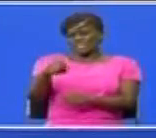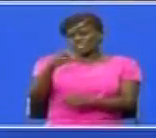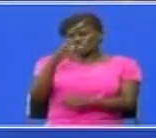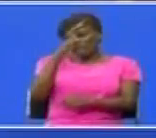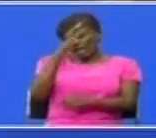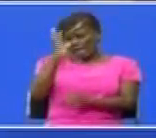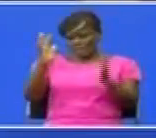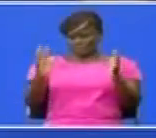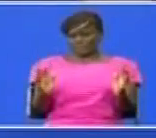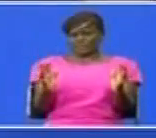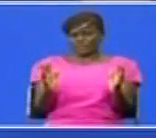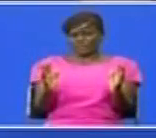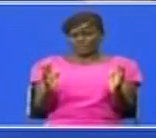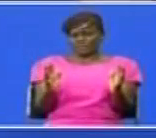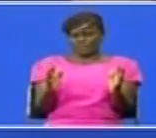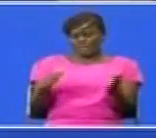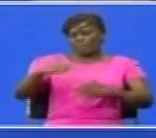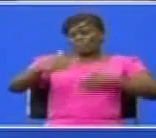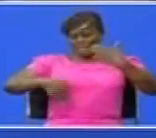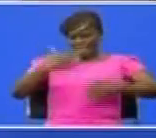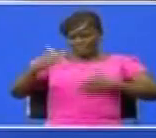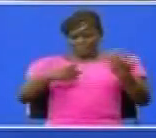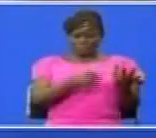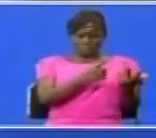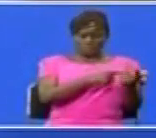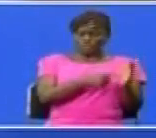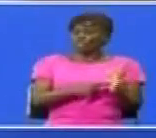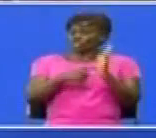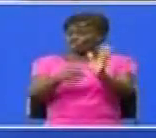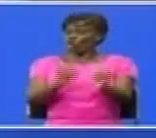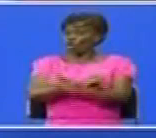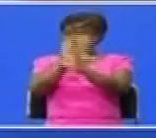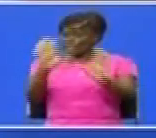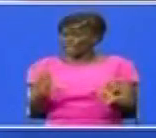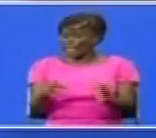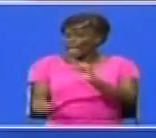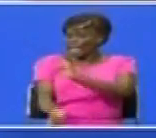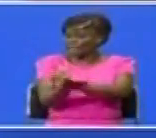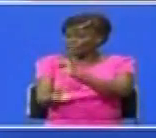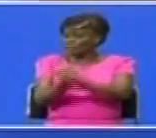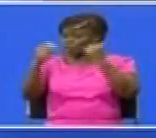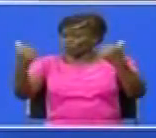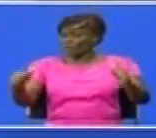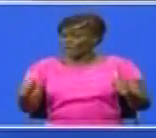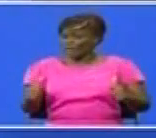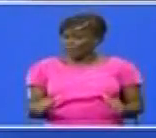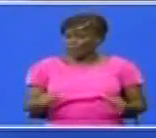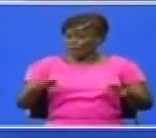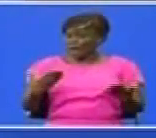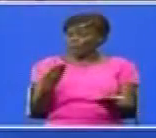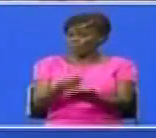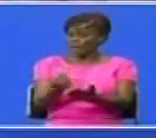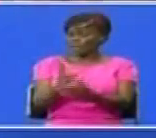takwimu. They're just playing around with figures, but they're not actually giving us the clear explanation how it was